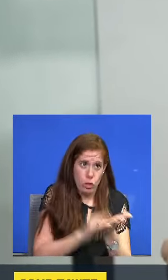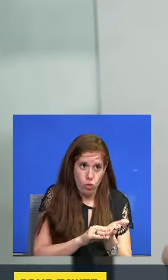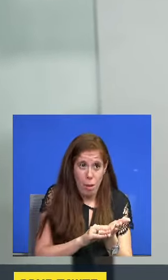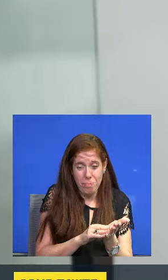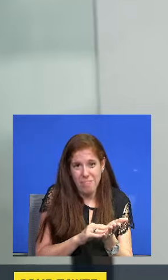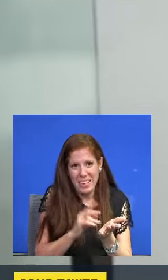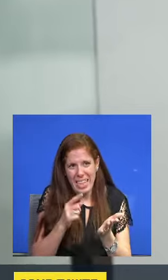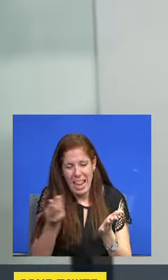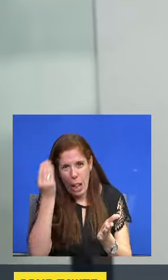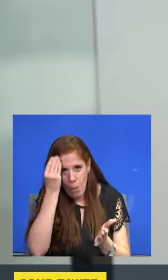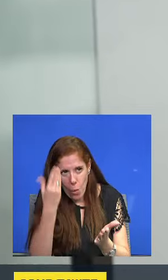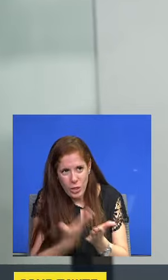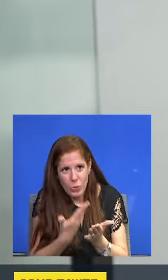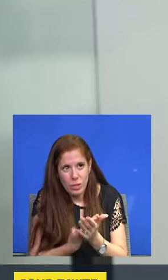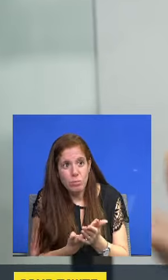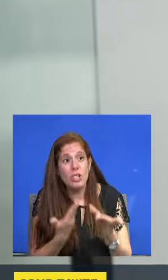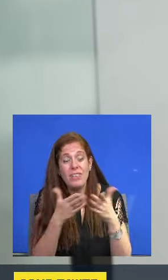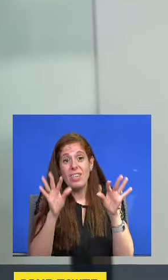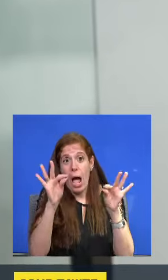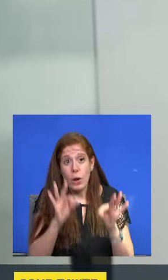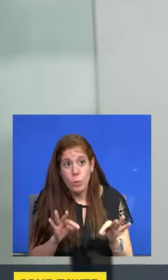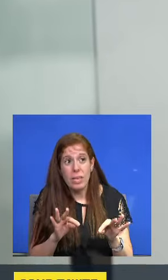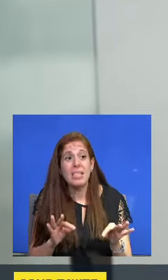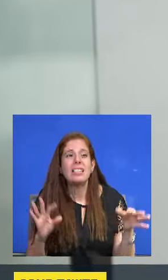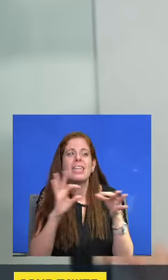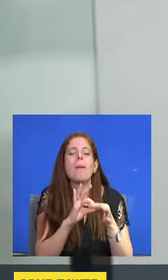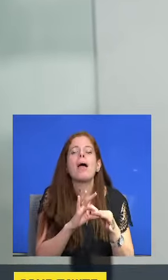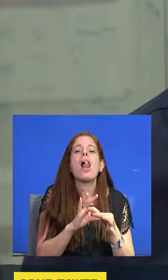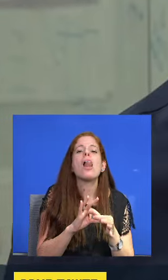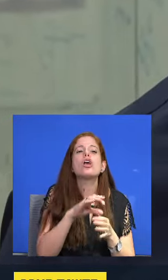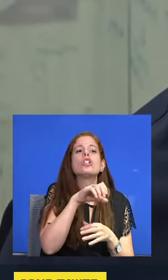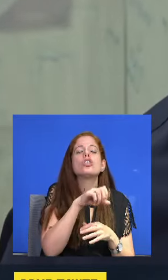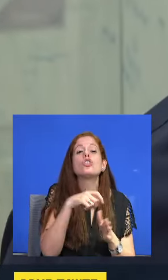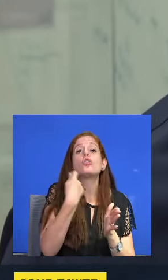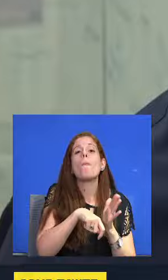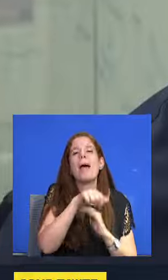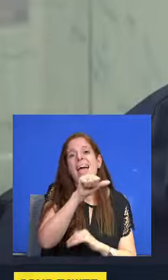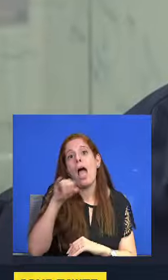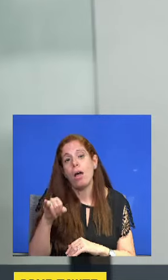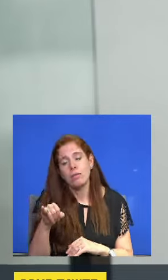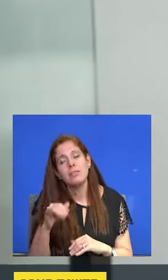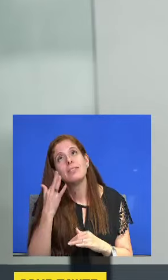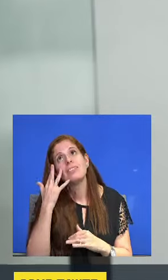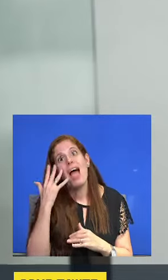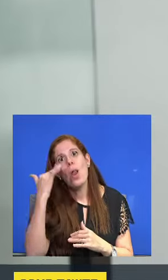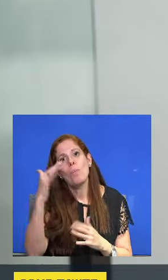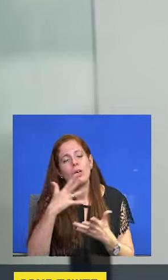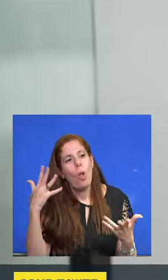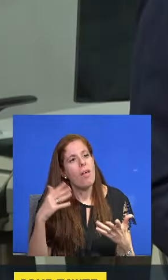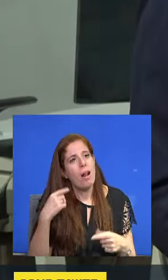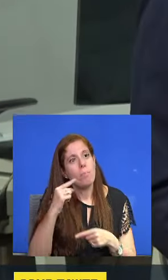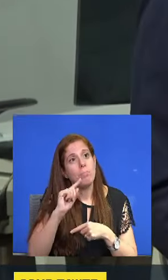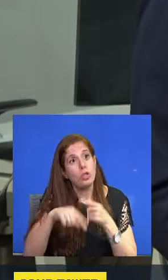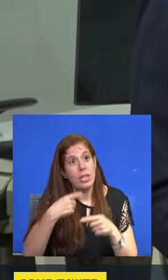ללמוד נתונים, שתפתח חנות אתה תתחבר לשופר AI, זה החלום הגדול. אבל מעבר לזה, בשנה הקרובה זה כמובן פריצה